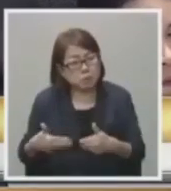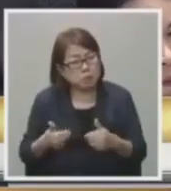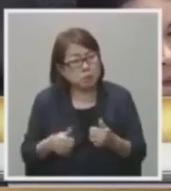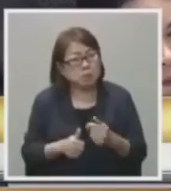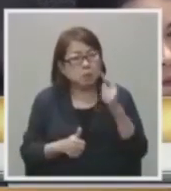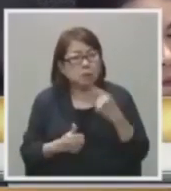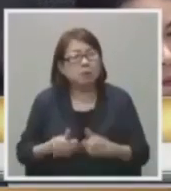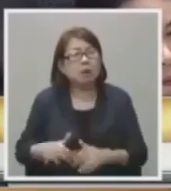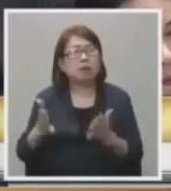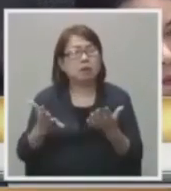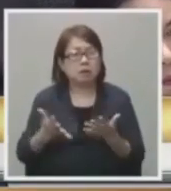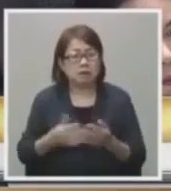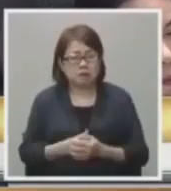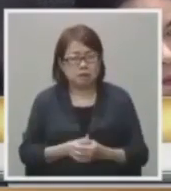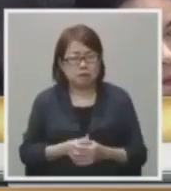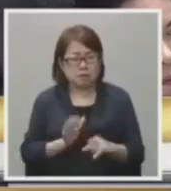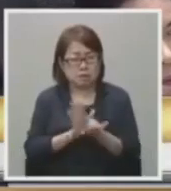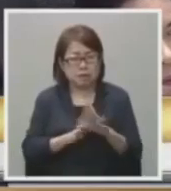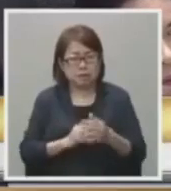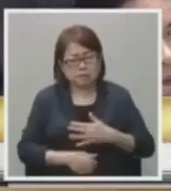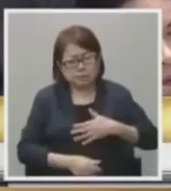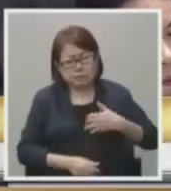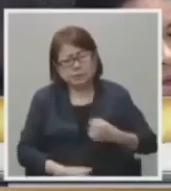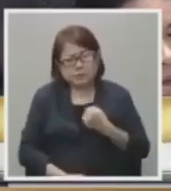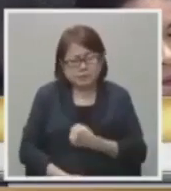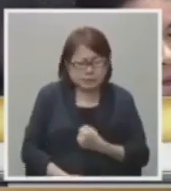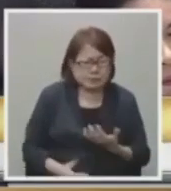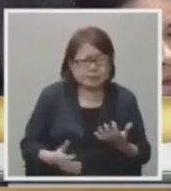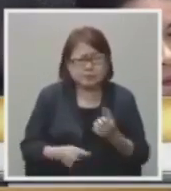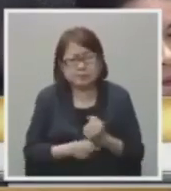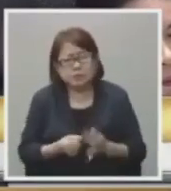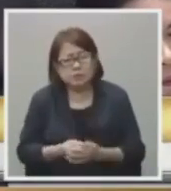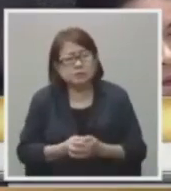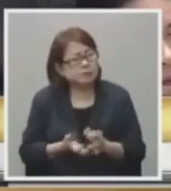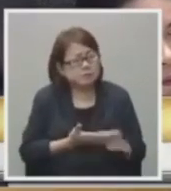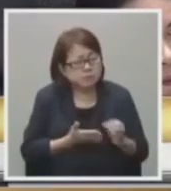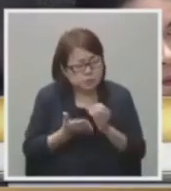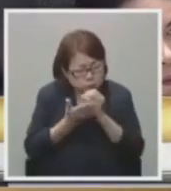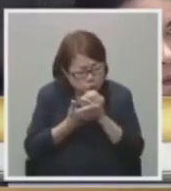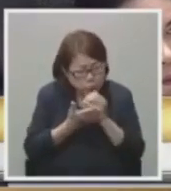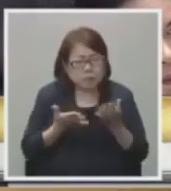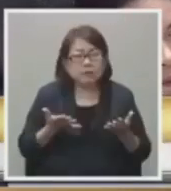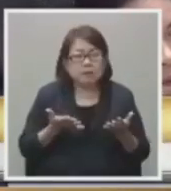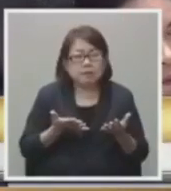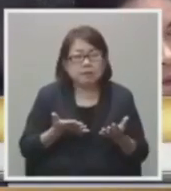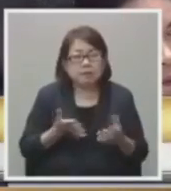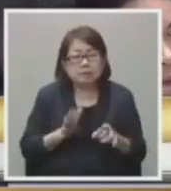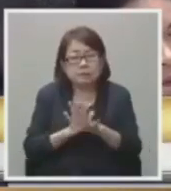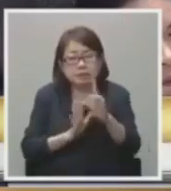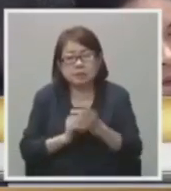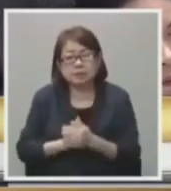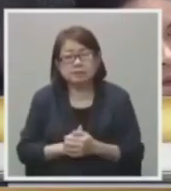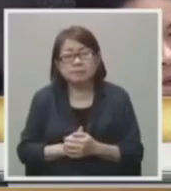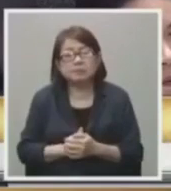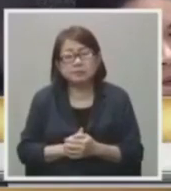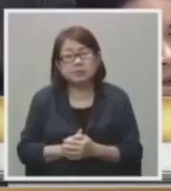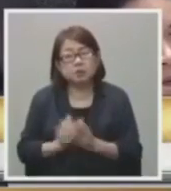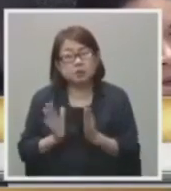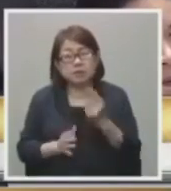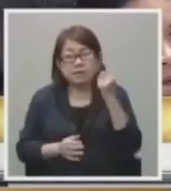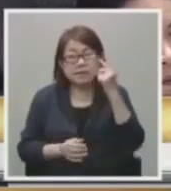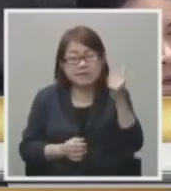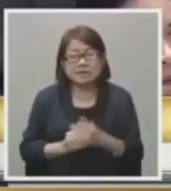ดสุดท้ายกลุ้มใจติดอะไรครับติดยาเสพติดสุดท้ายไปบางคนก็คิดดีหน่อย